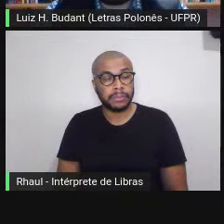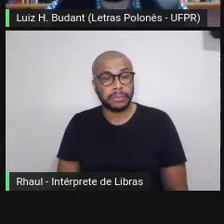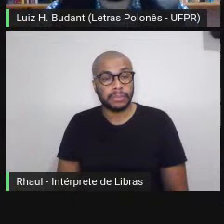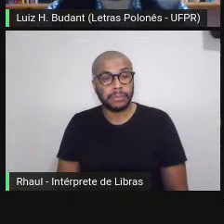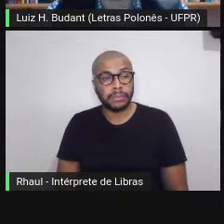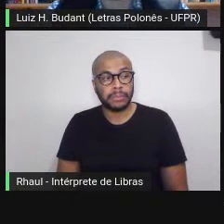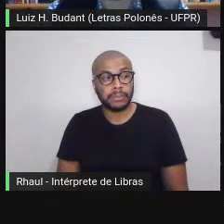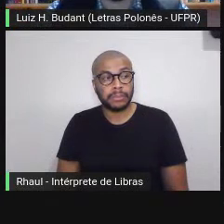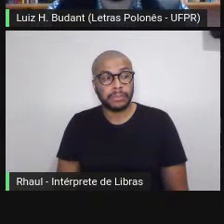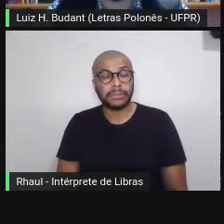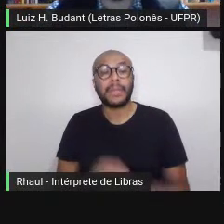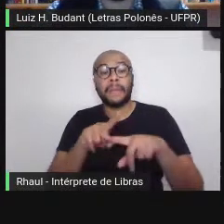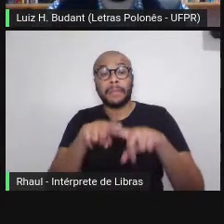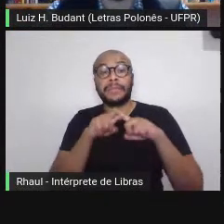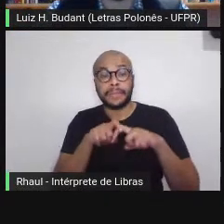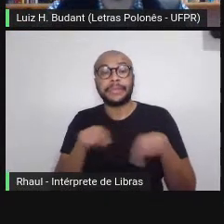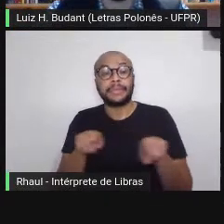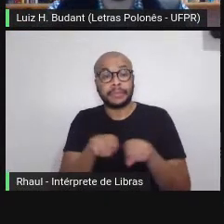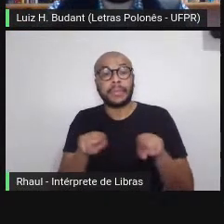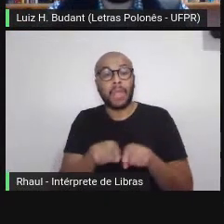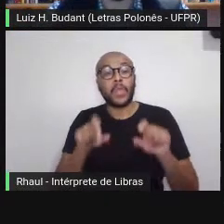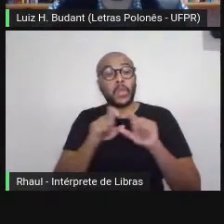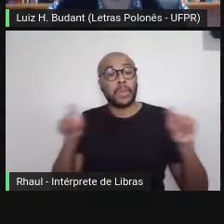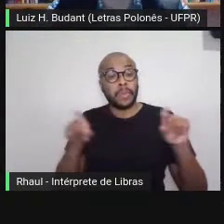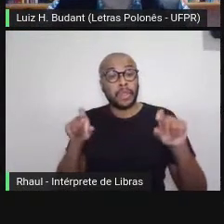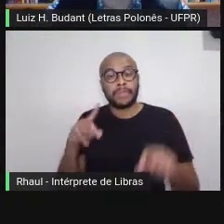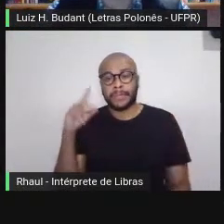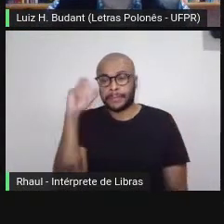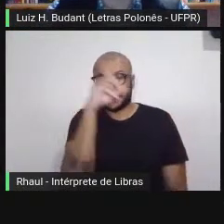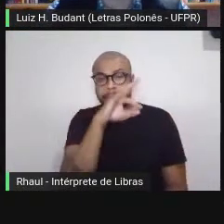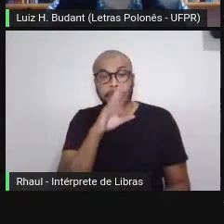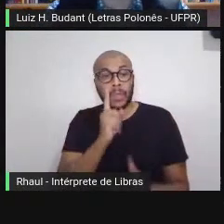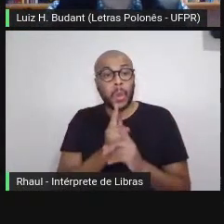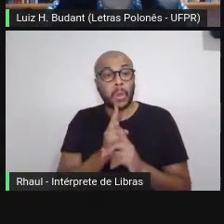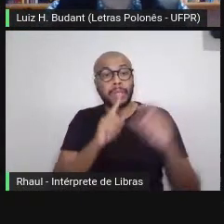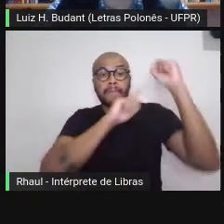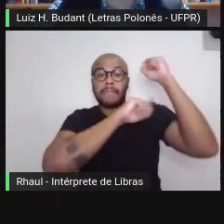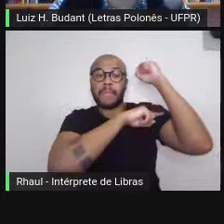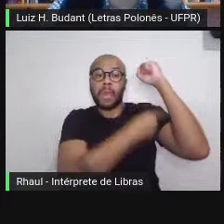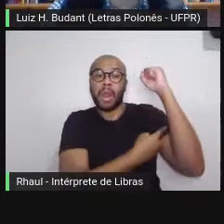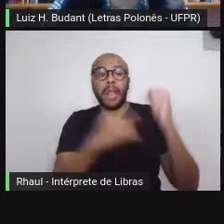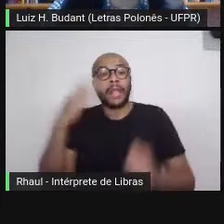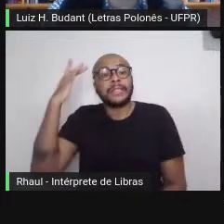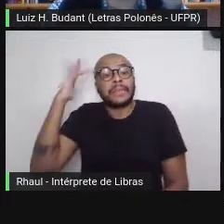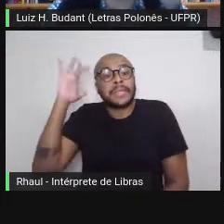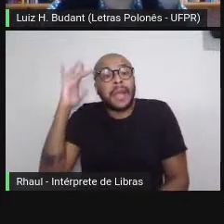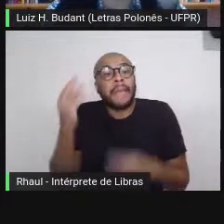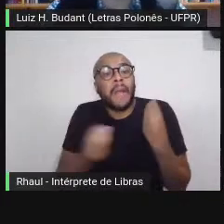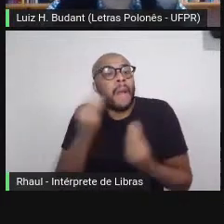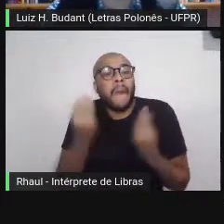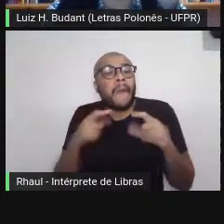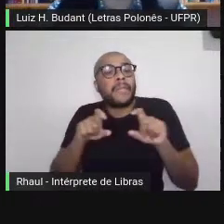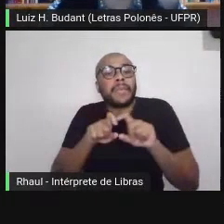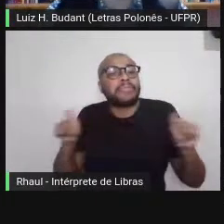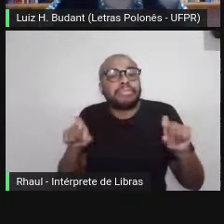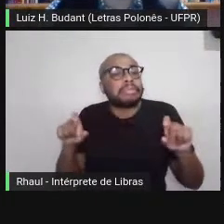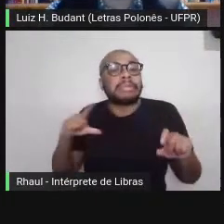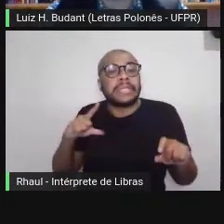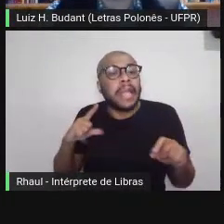I por esse mesmo motivo, de que esses sobrenomes eles são mais raros, os poloneses muitas vezes não sabem como declinar o